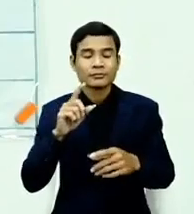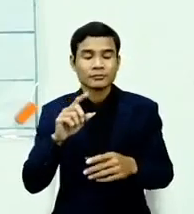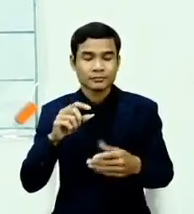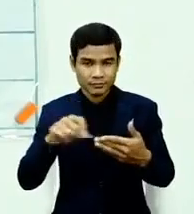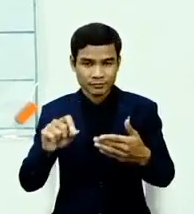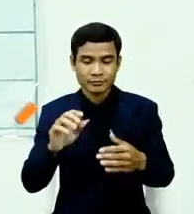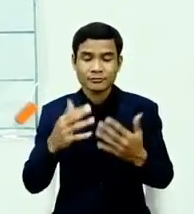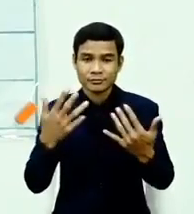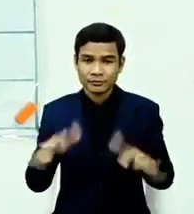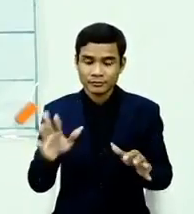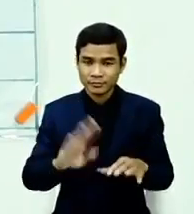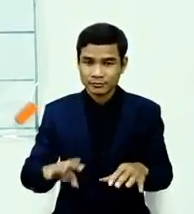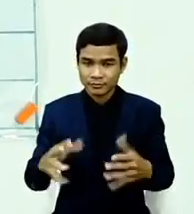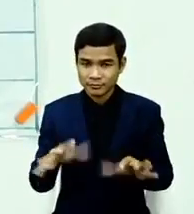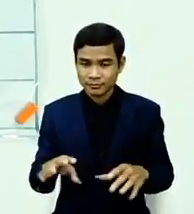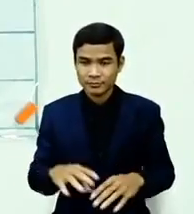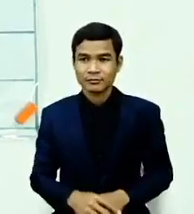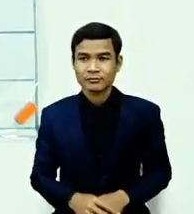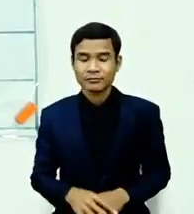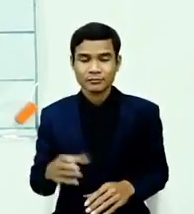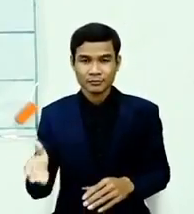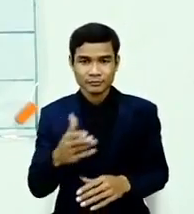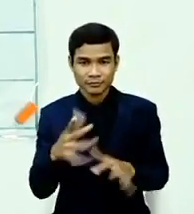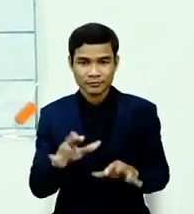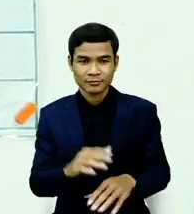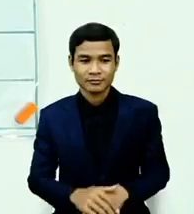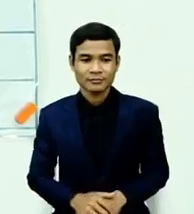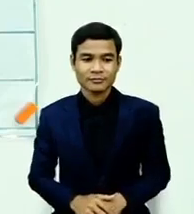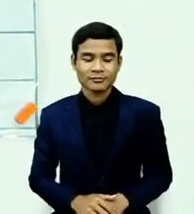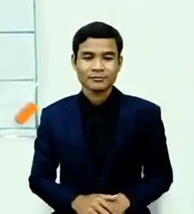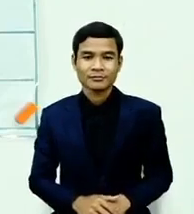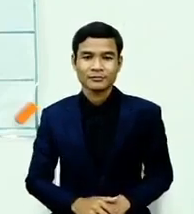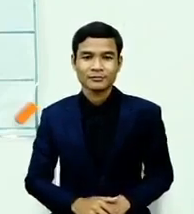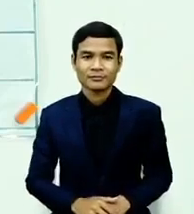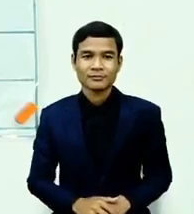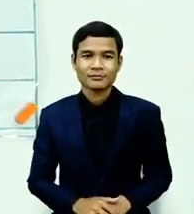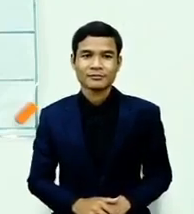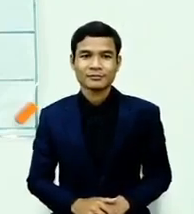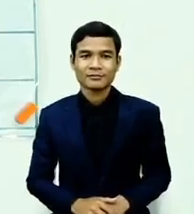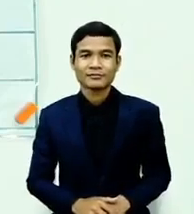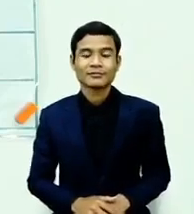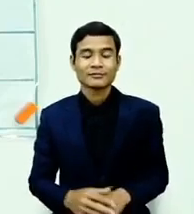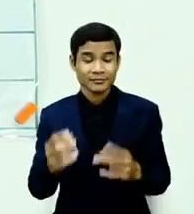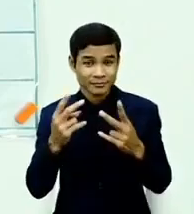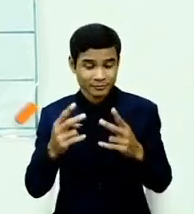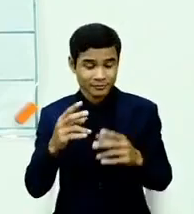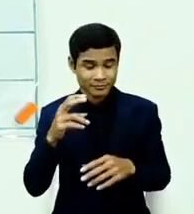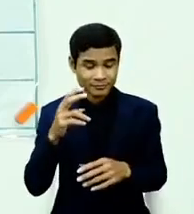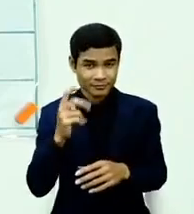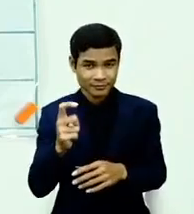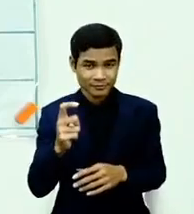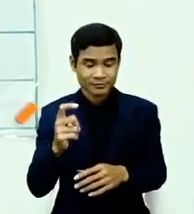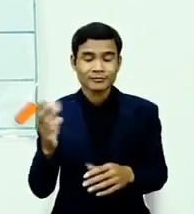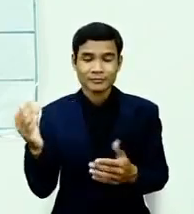ចារួចរាល់នៅតោះបើរួចហើយយើងបន្តទៅចាខ្ទង់ខទៀតណាចា